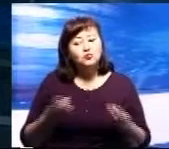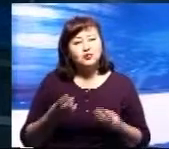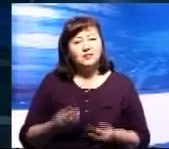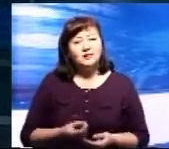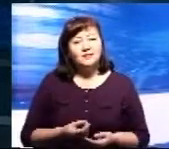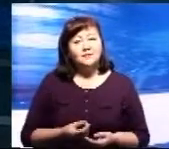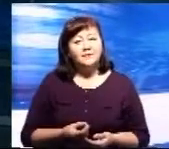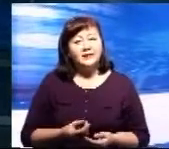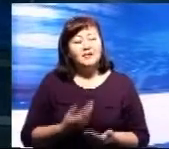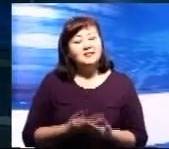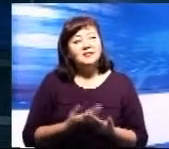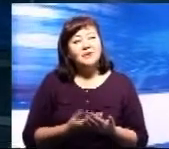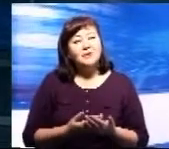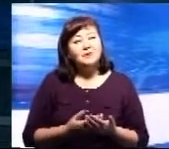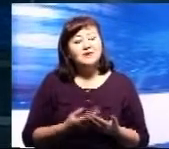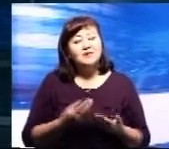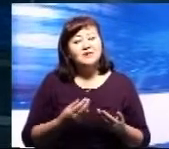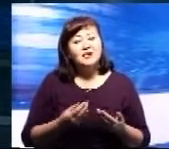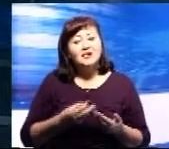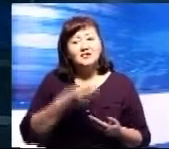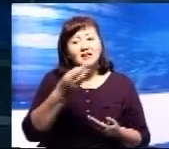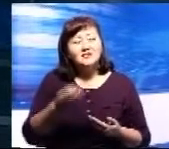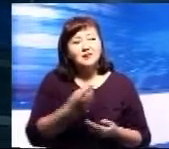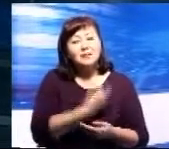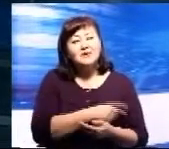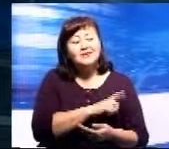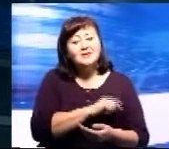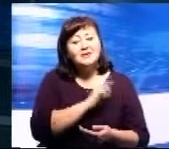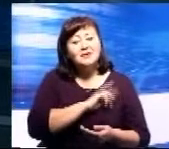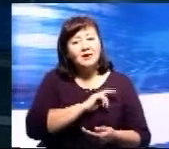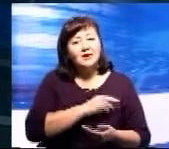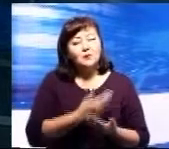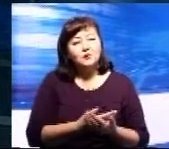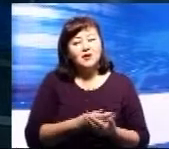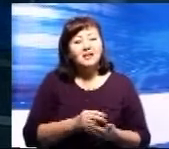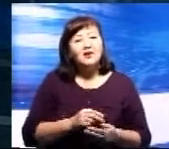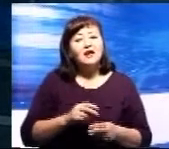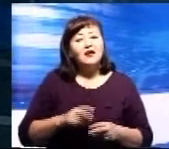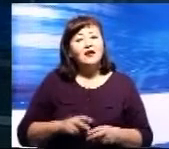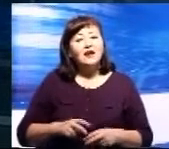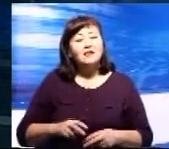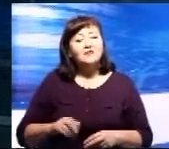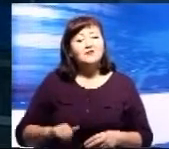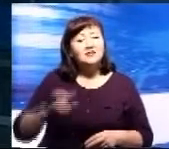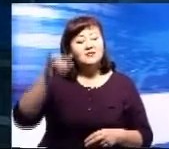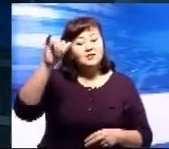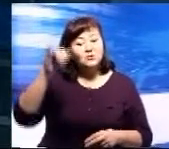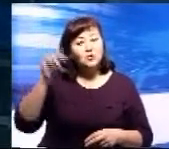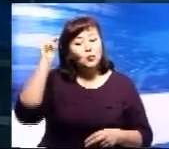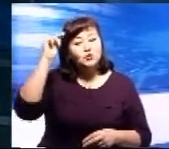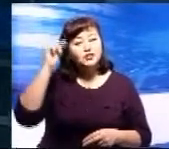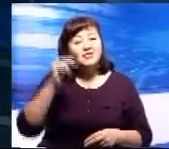необходимость. Если коснуться медицинских работников, то медицинские работники в институте проходят латинский язык, латинский алфавит для них не